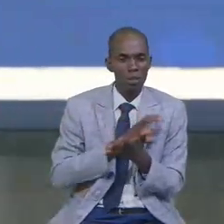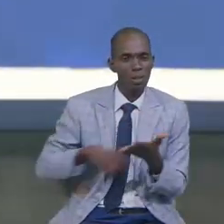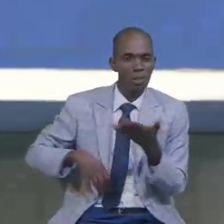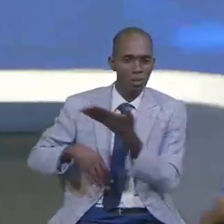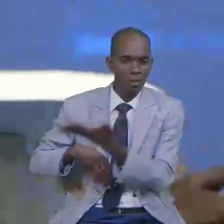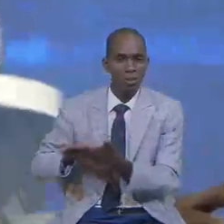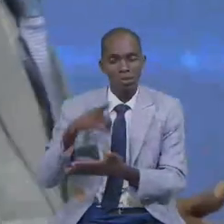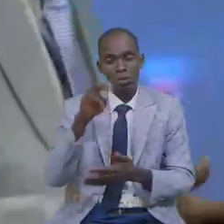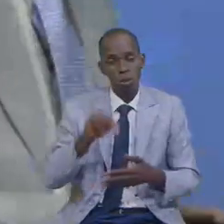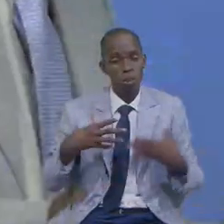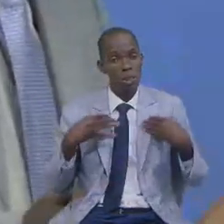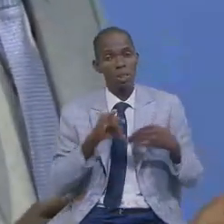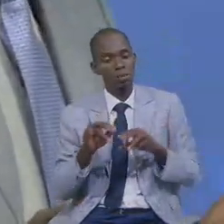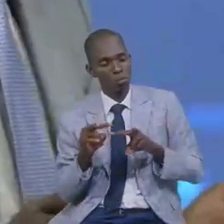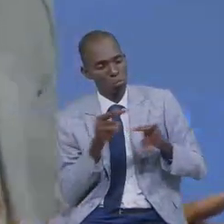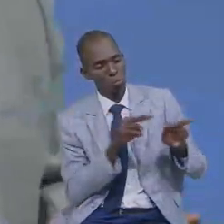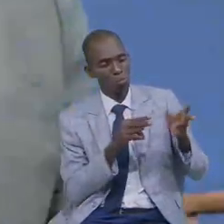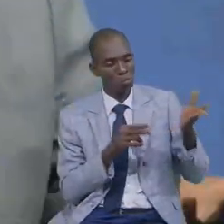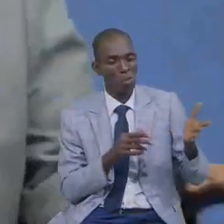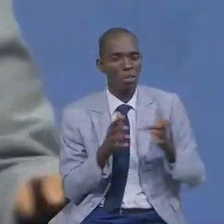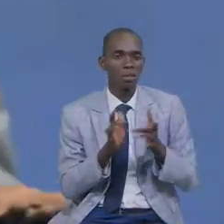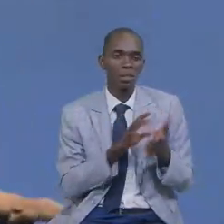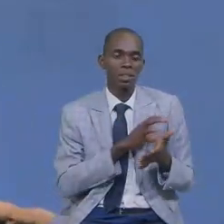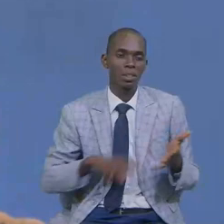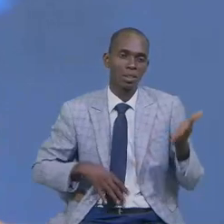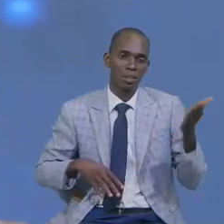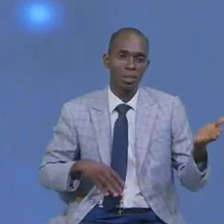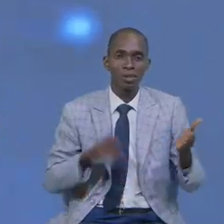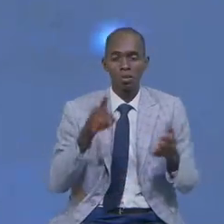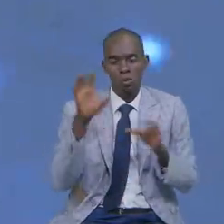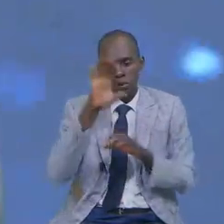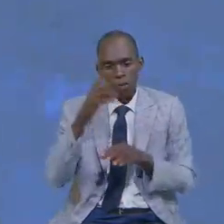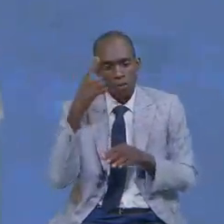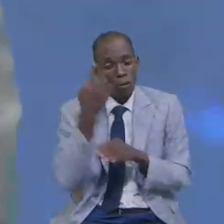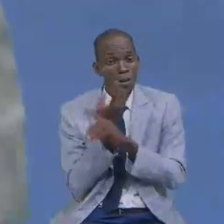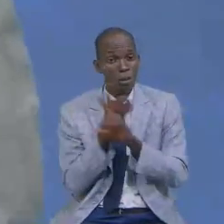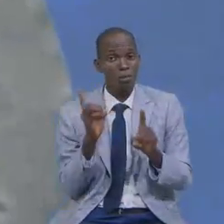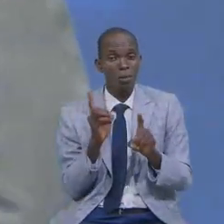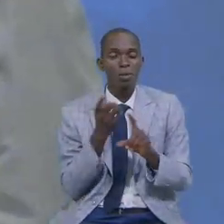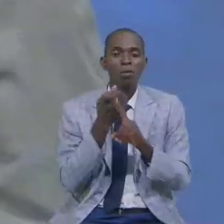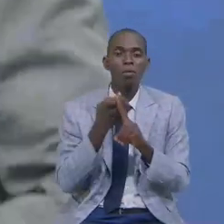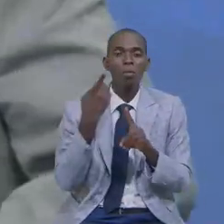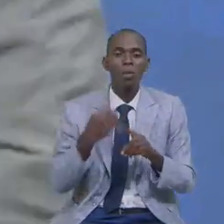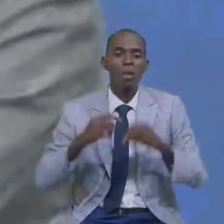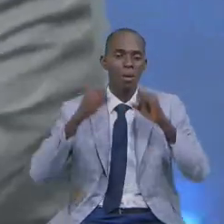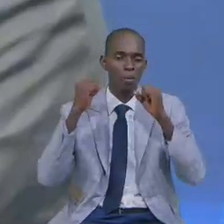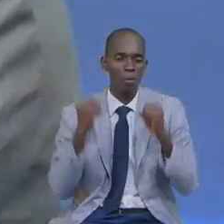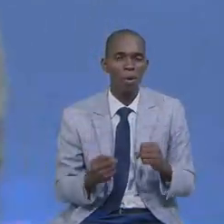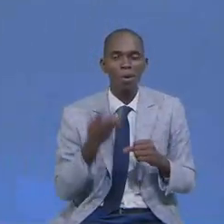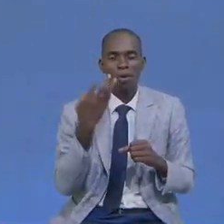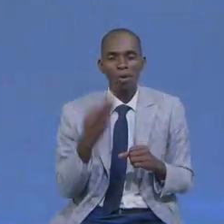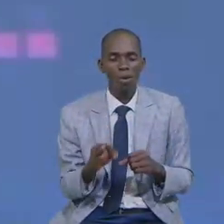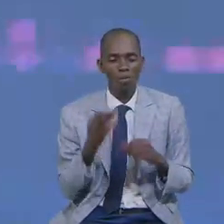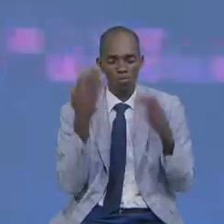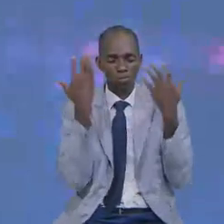la guérison, tournez là, Jésus-Christ. Vous cherchez la délivrance des puissances, des ténèbres,